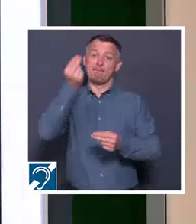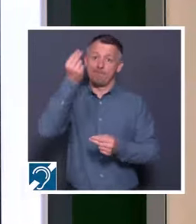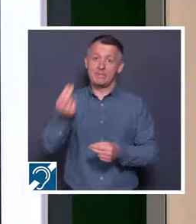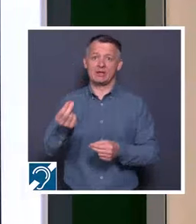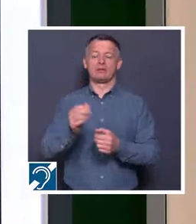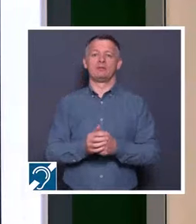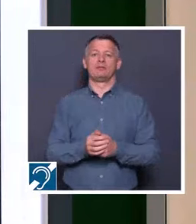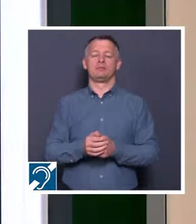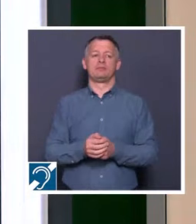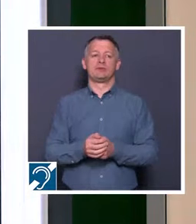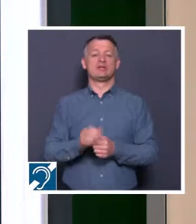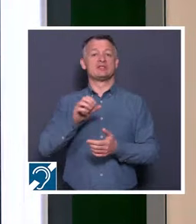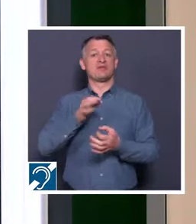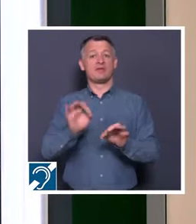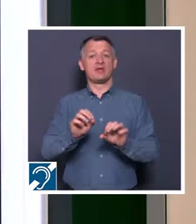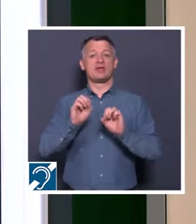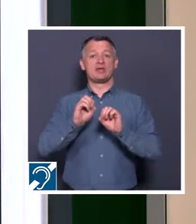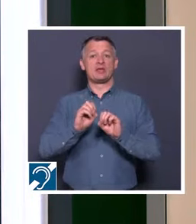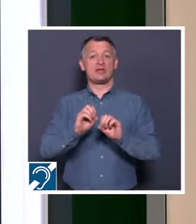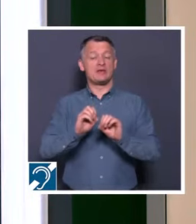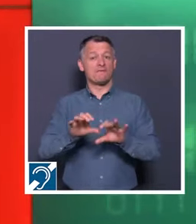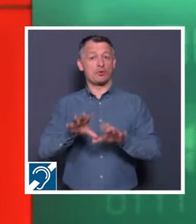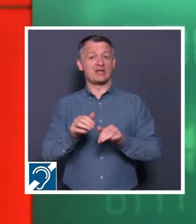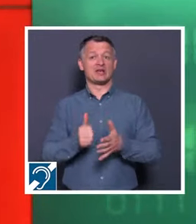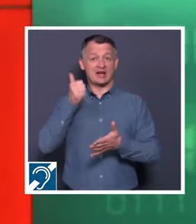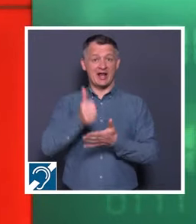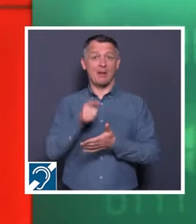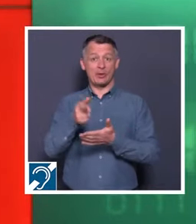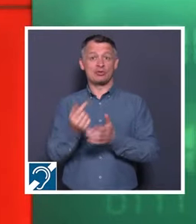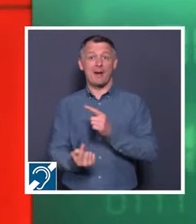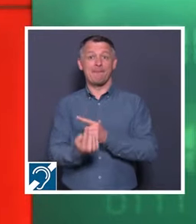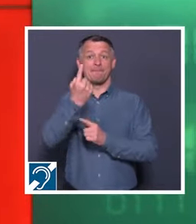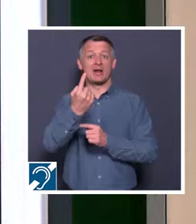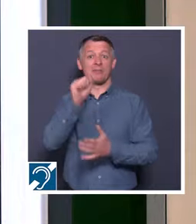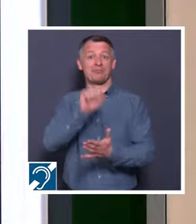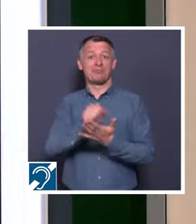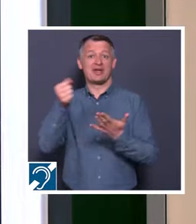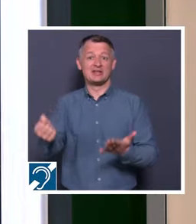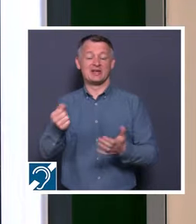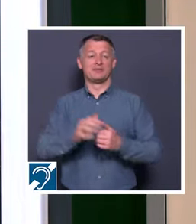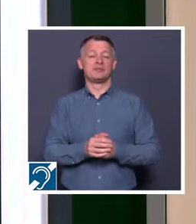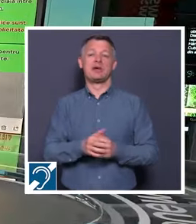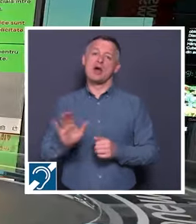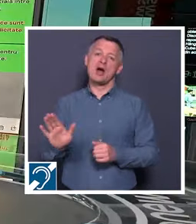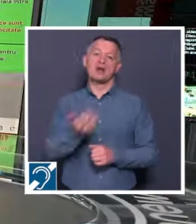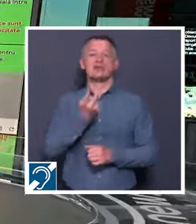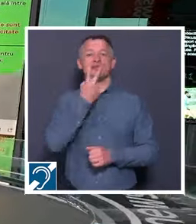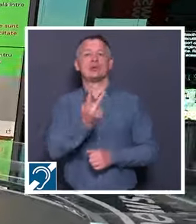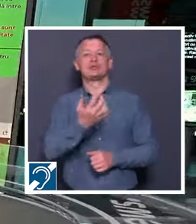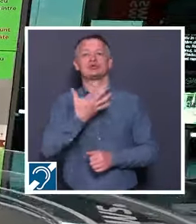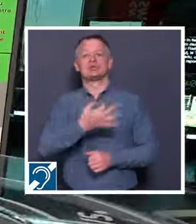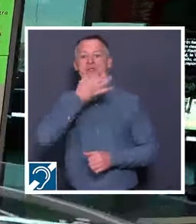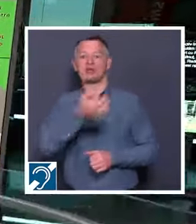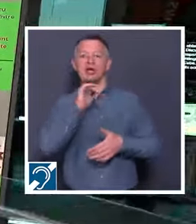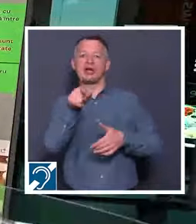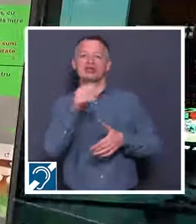să fie informații reale și aici intervine presa, de aceea este importantă presa. Hai să vedem ce ne spune acest